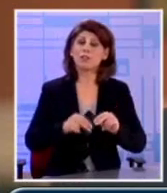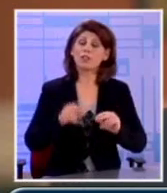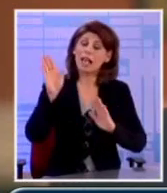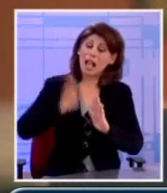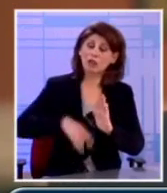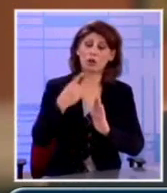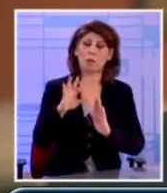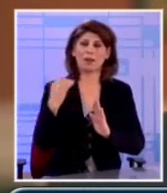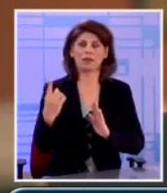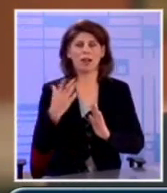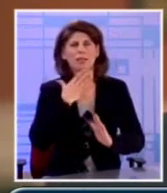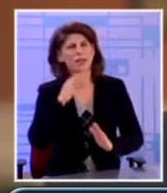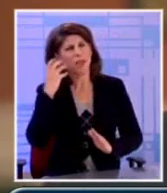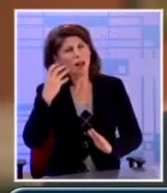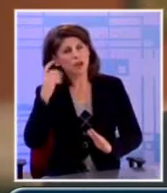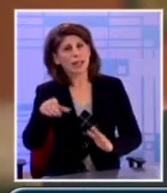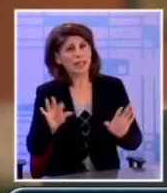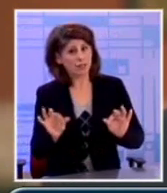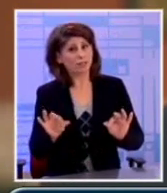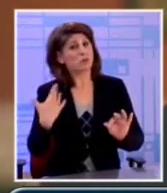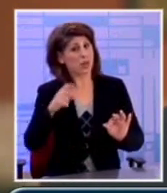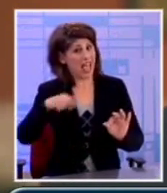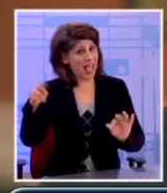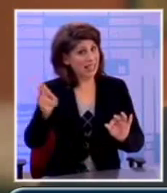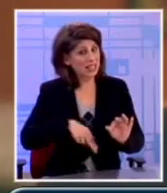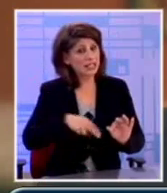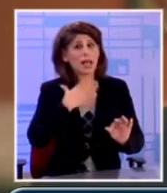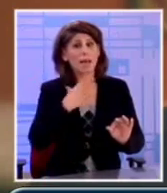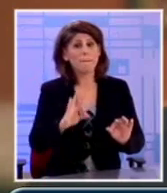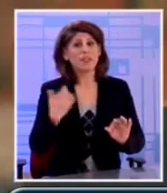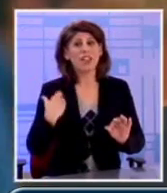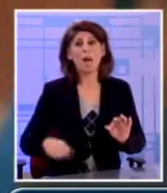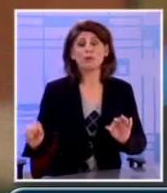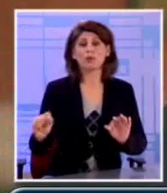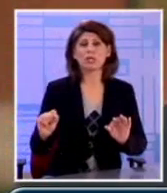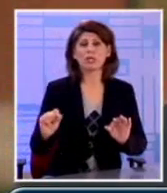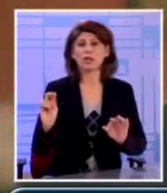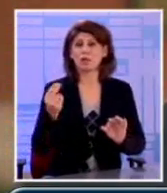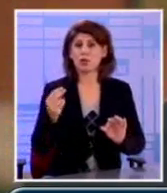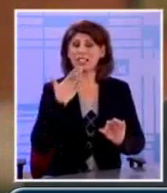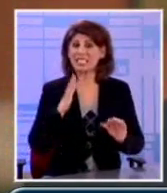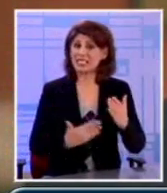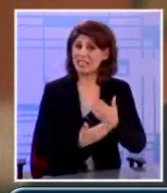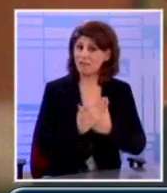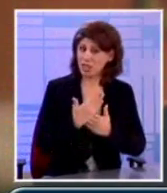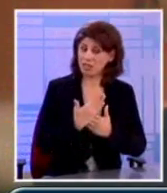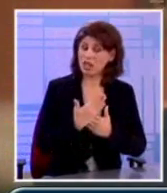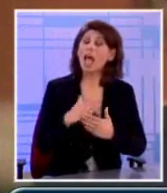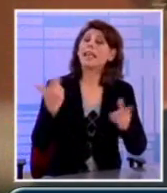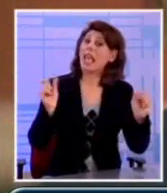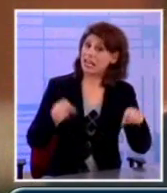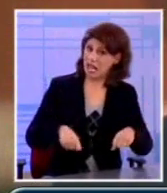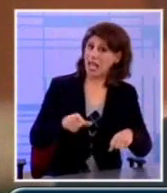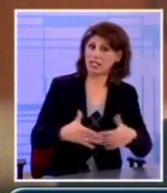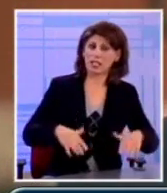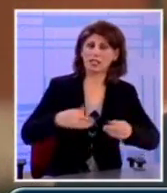Υπονοείται ότι υπάρχουν τέτοιες ρυθμίσεις που είναι άκυρες επειδή έλειπαν οι βουλευτές της Χρυσής Αυγής, και αν ναι, εσείς θα